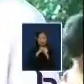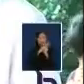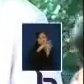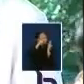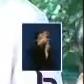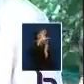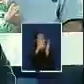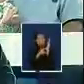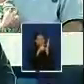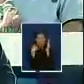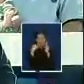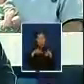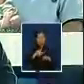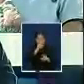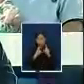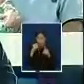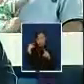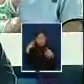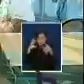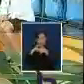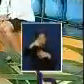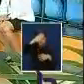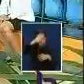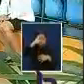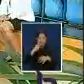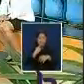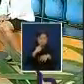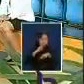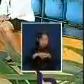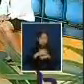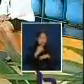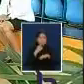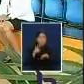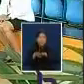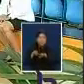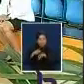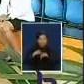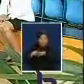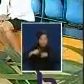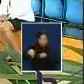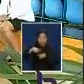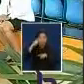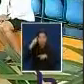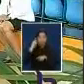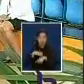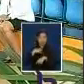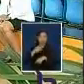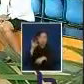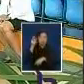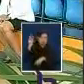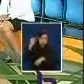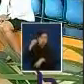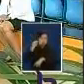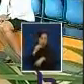โรคมือเท้าปากเราก็มีการมาตรการในการป้องกันวันนี้พระท่านก็มีบัญชาสั่งการให้สามกระทรวงเนี่ยบูรณาการร่วมกันในการ